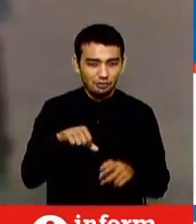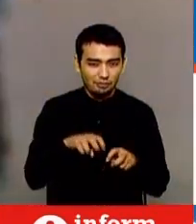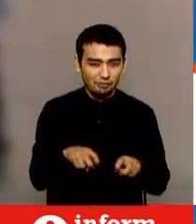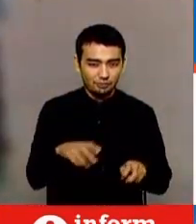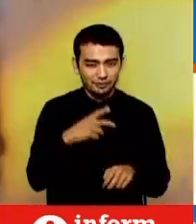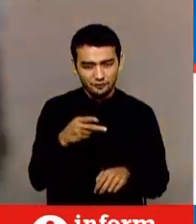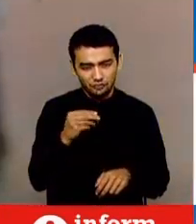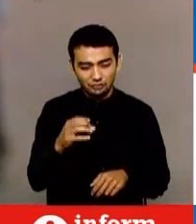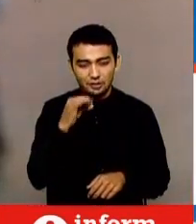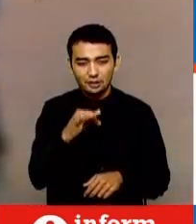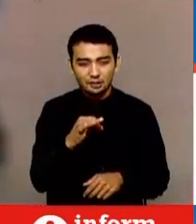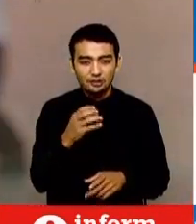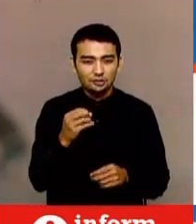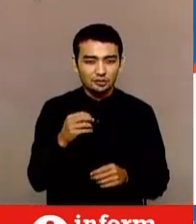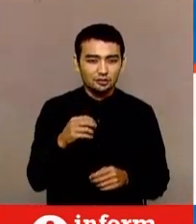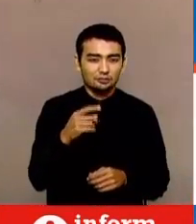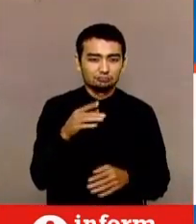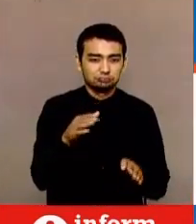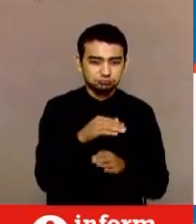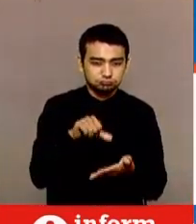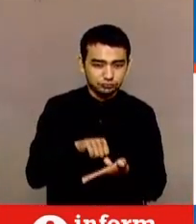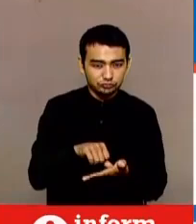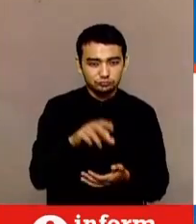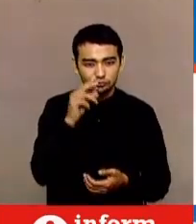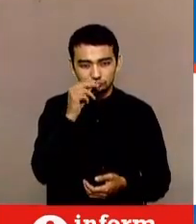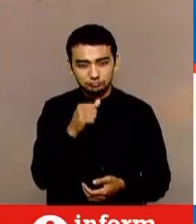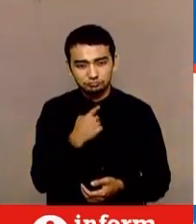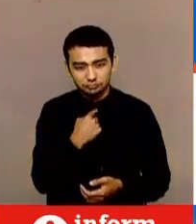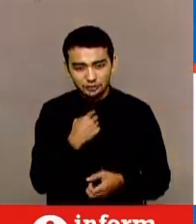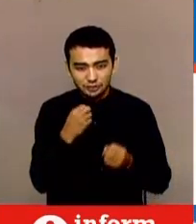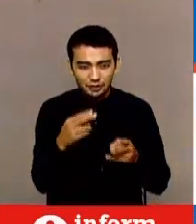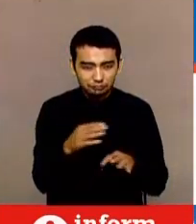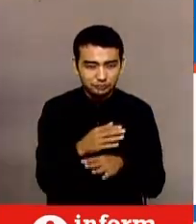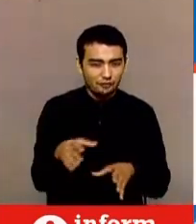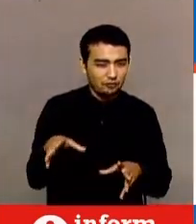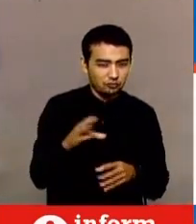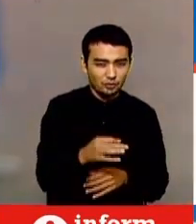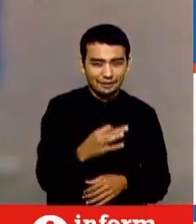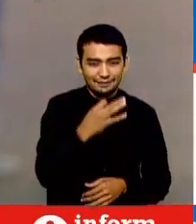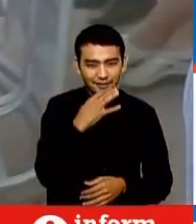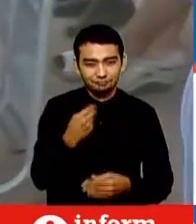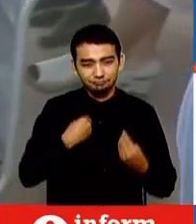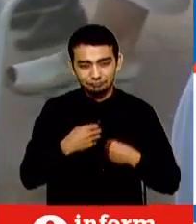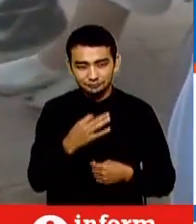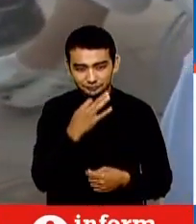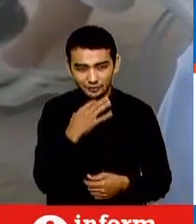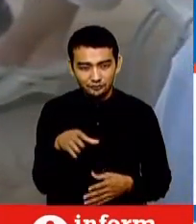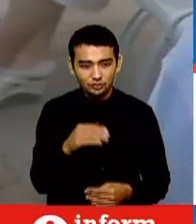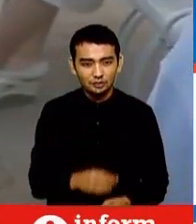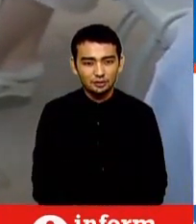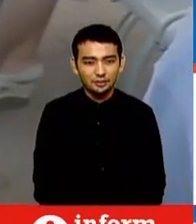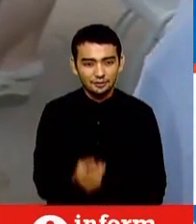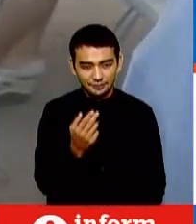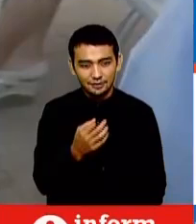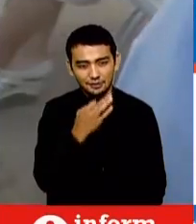биі қандай, жігіттердің биі қандай, қандай киімдері қандай, бәрі де ұнады біздерге. Иә, қатты